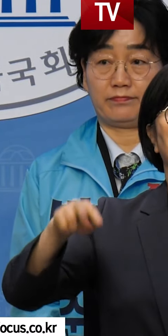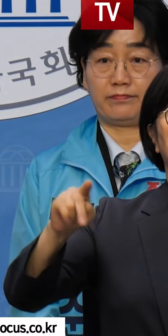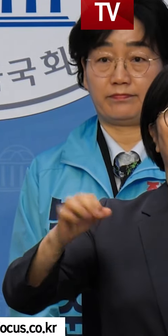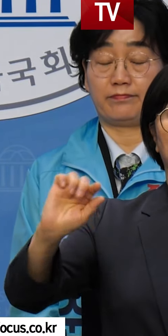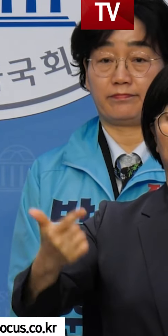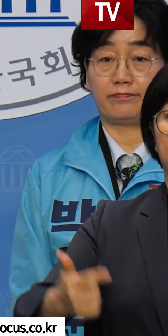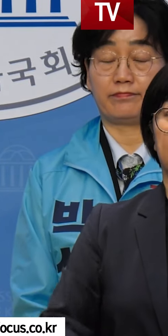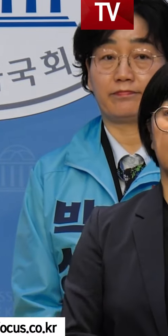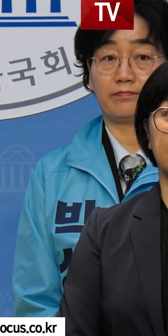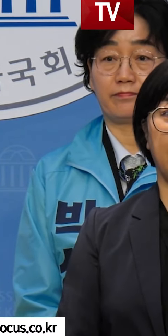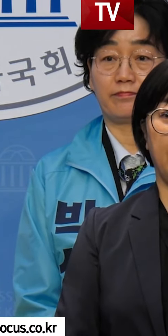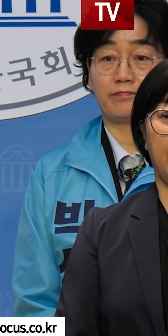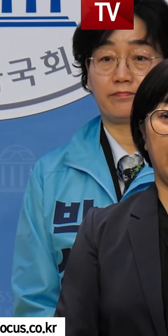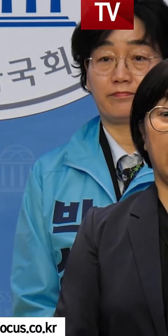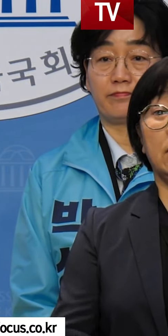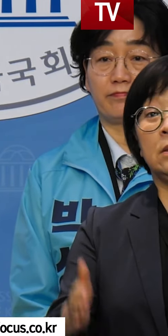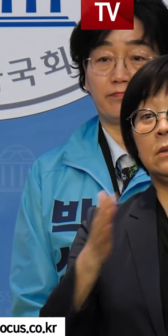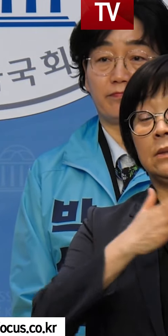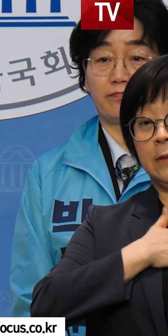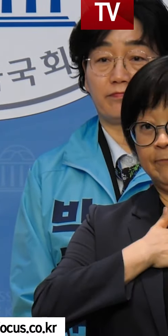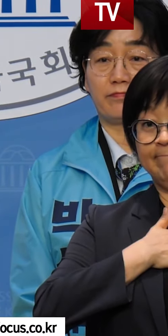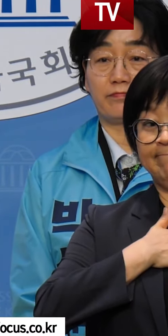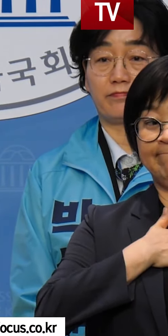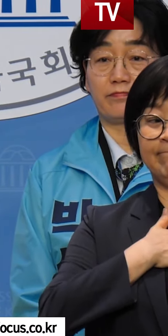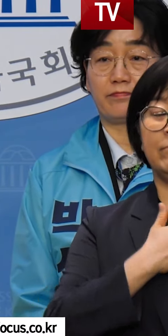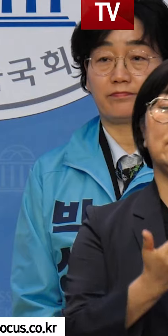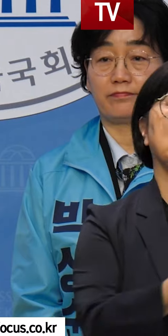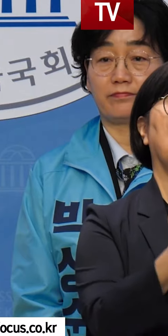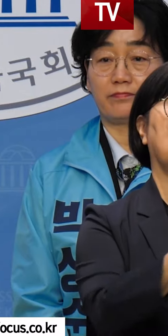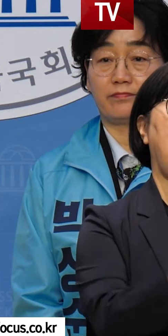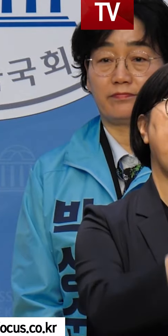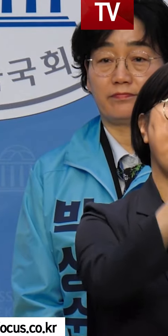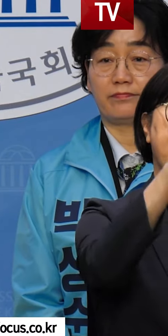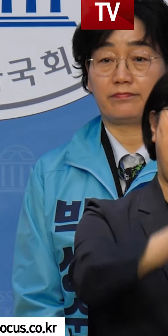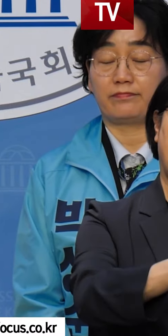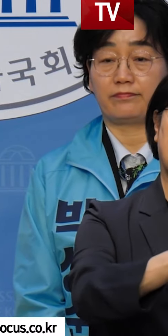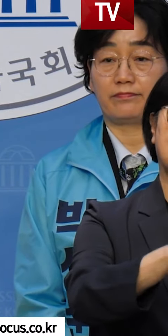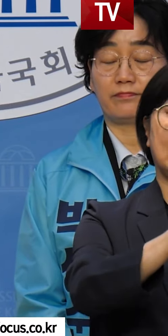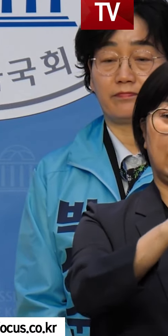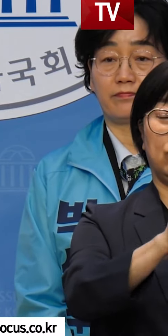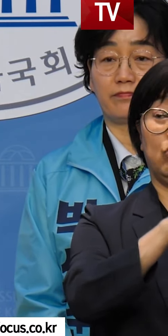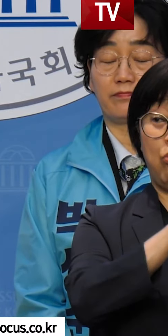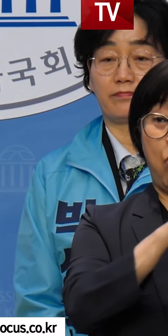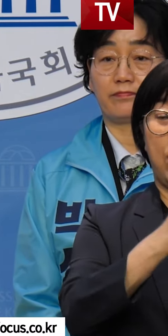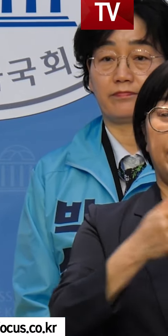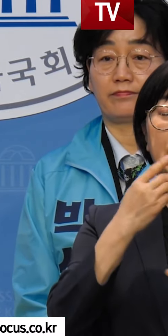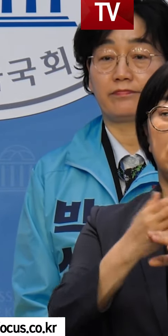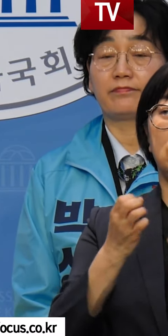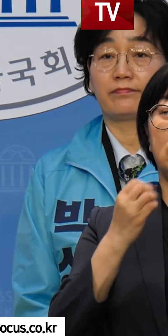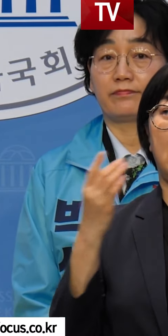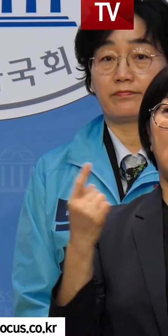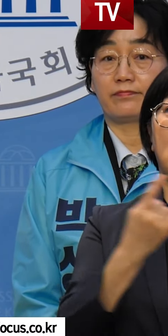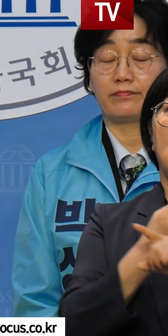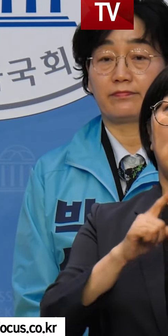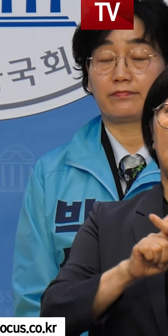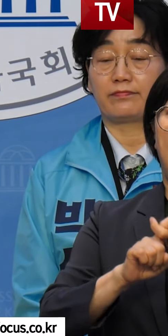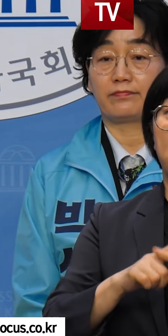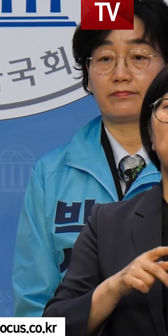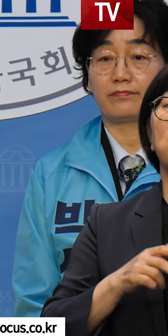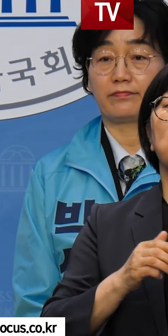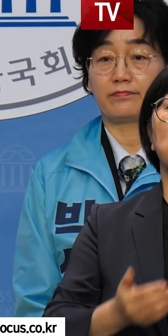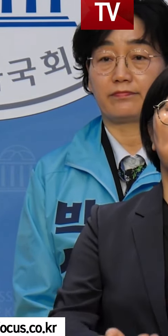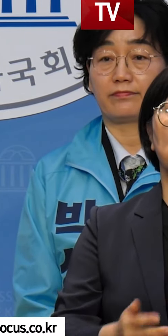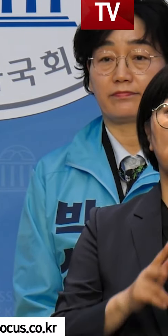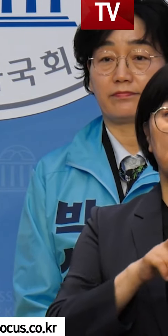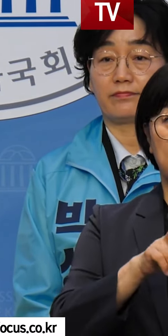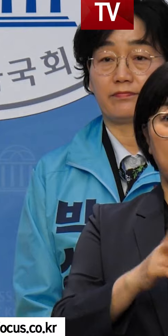박성준입니다. 저 박성준과 진보당 박상순 후보는 민주개혁 진보연합 후보 단일화를